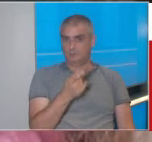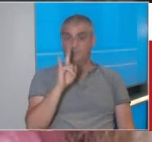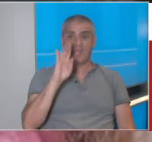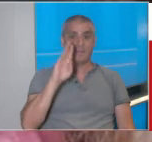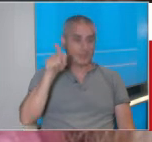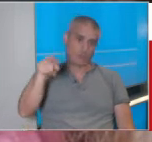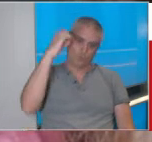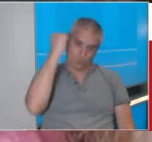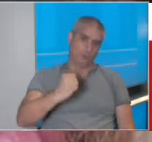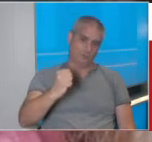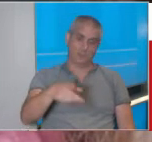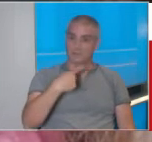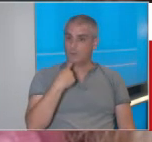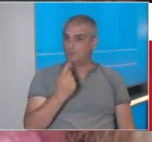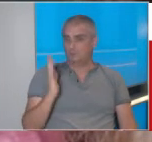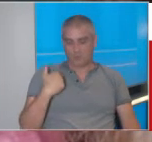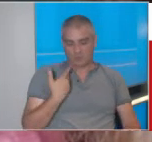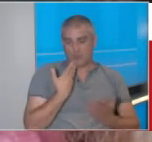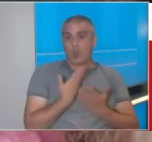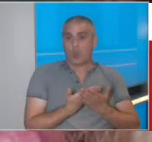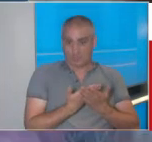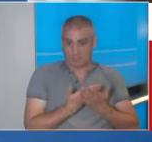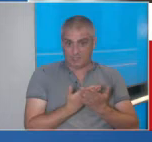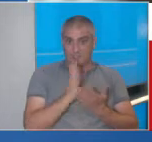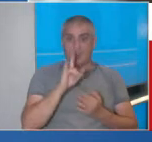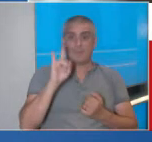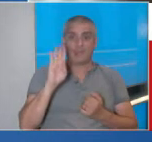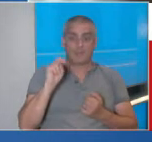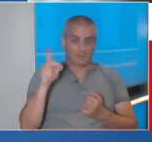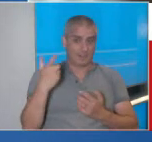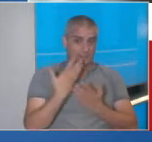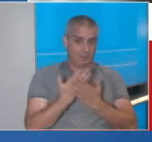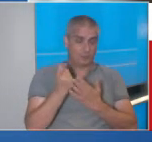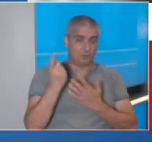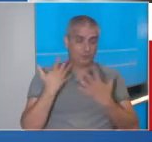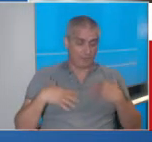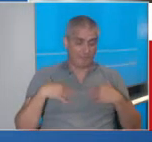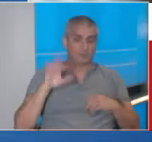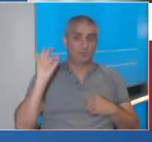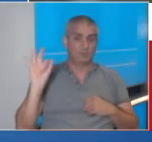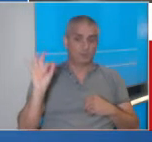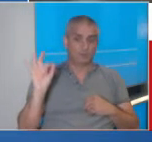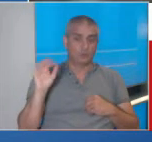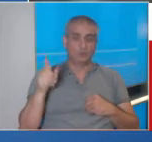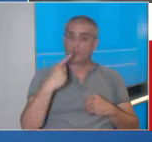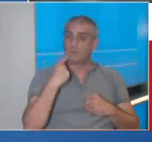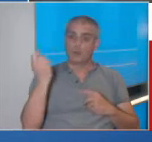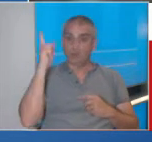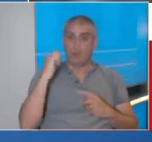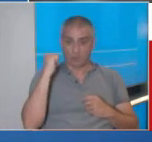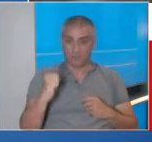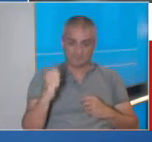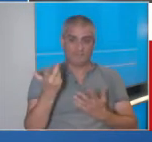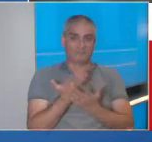שחבני הוא הרוצח, והיא אומרת, הודיתי שגם חבני בעדותו שלבש את הבגדים שלו, זאת אומרת, היא אומרת שהוא הרוצח,